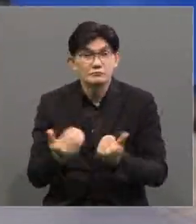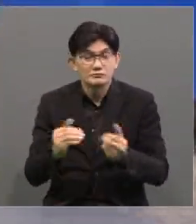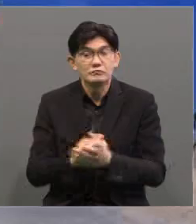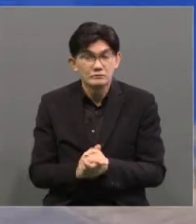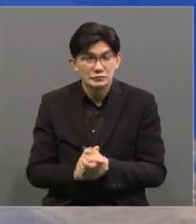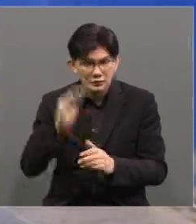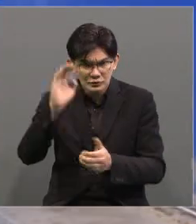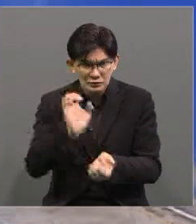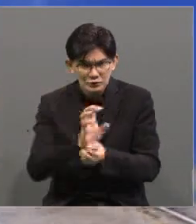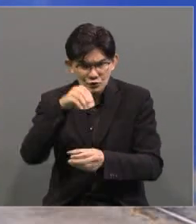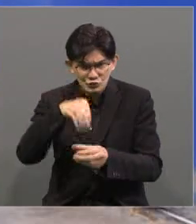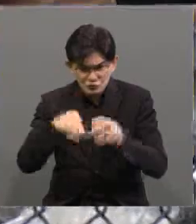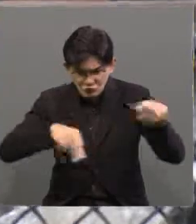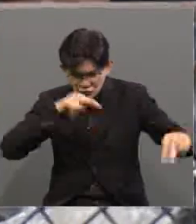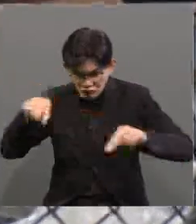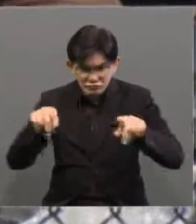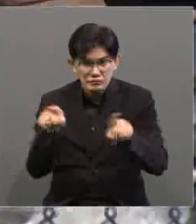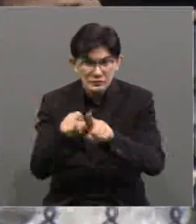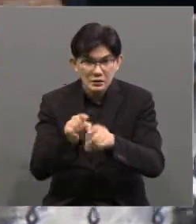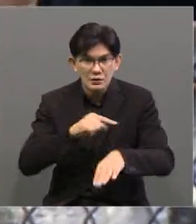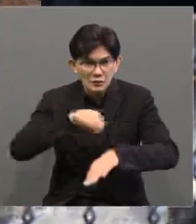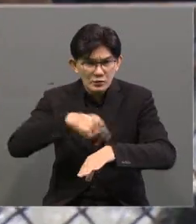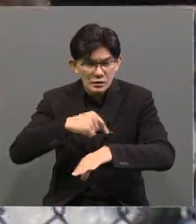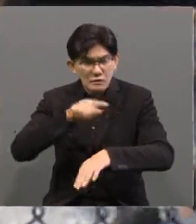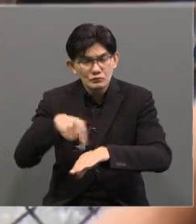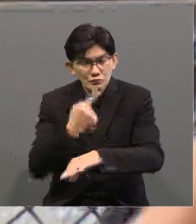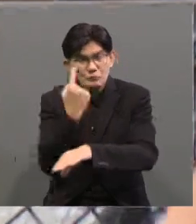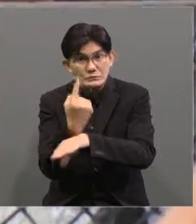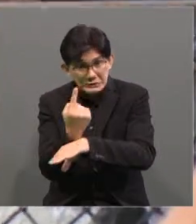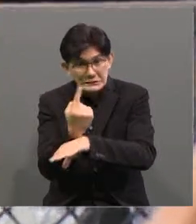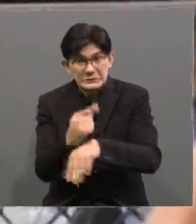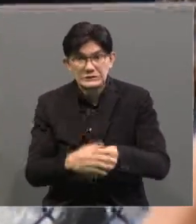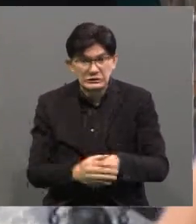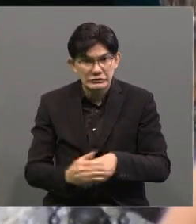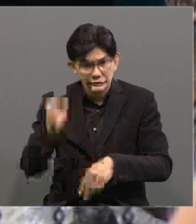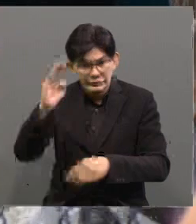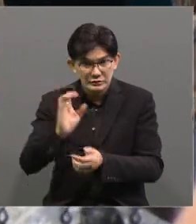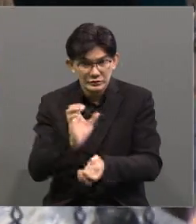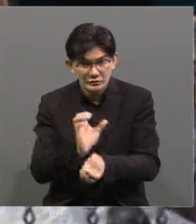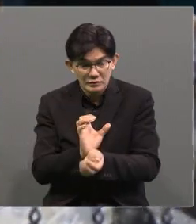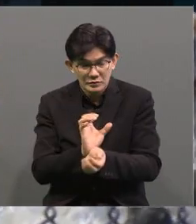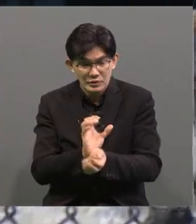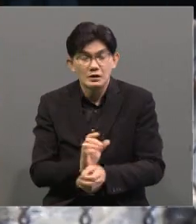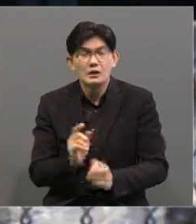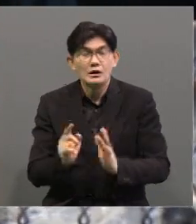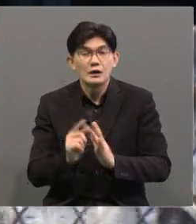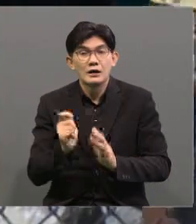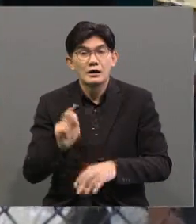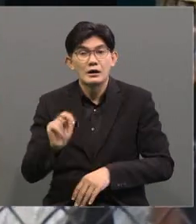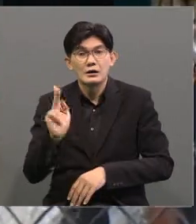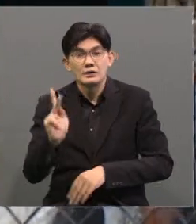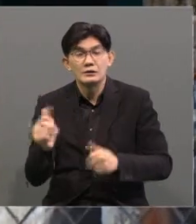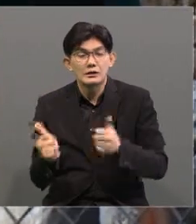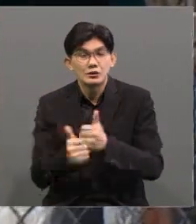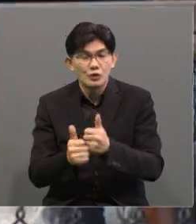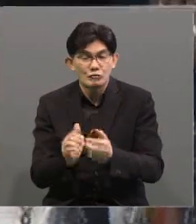เอกต่อศักดิ์ไปดูที่เกิดเหตุด้วยหลังจากใช้เวลาประมาณ1ชั่วโมงค่ะทางพันตำรวจเอกอเนกเตาสุภาพรองผู้บังคับ